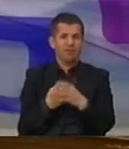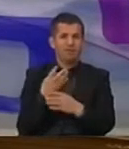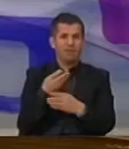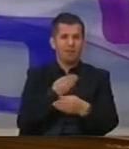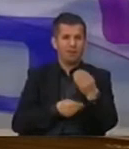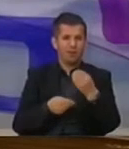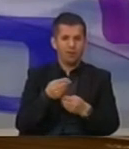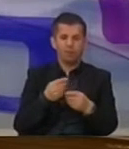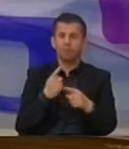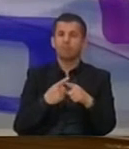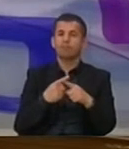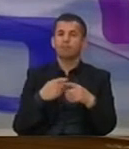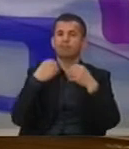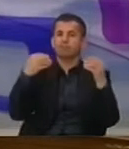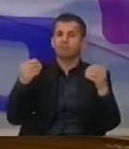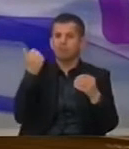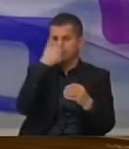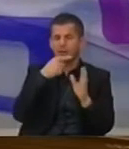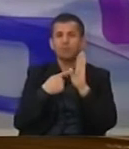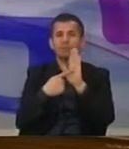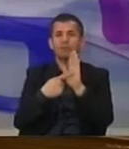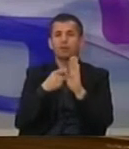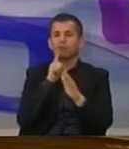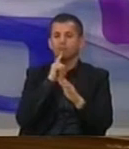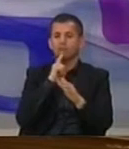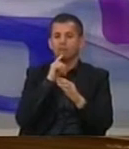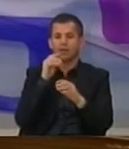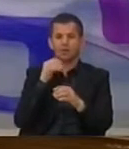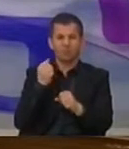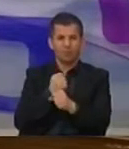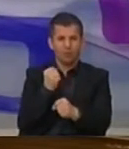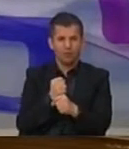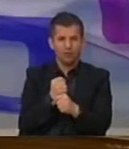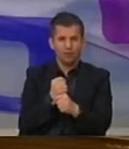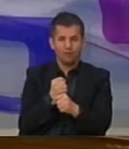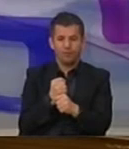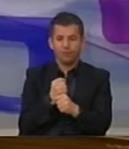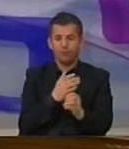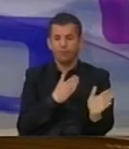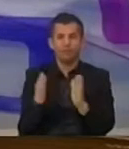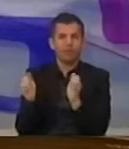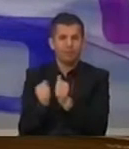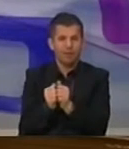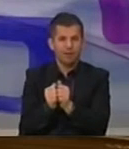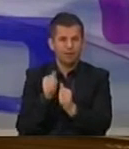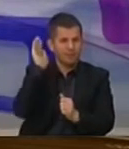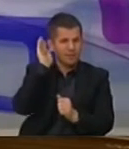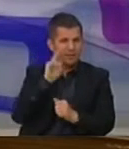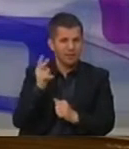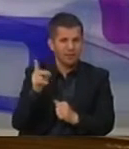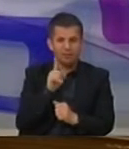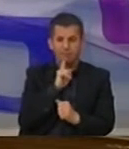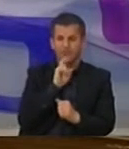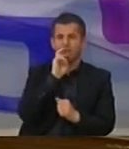ekonomik dhe deshta dal me qëllim që tregoj që masat e cilat po i marrim në bashkërendim edhe me ministri tjera të cilat kanë në